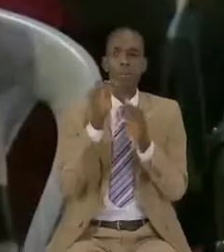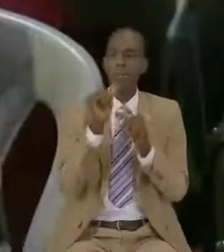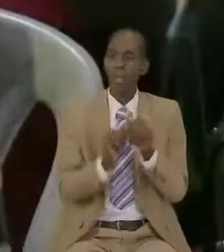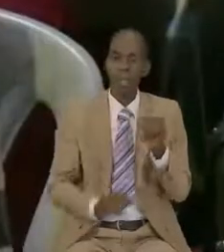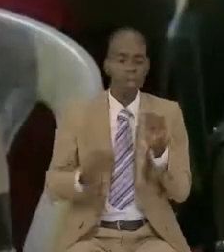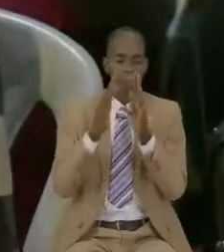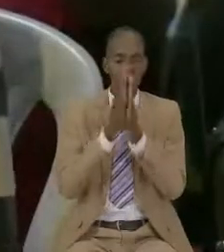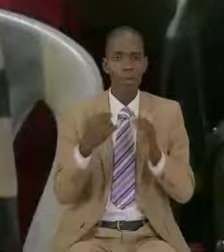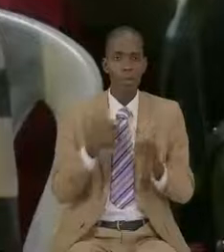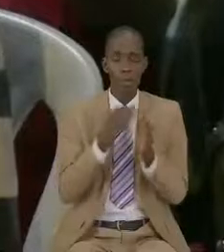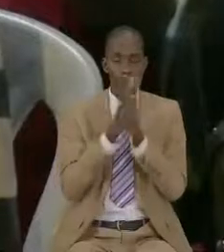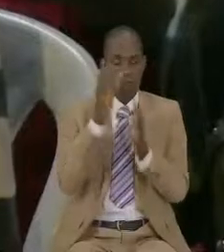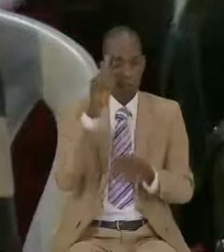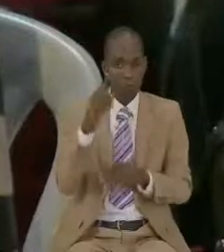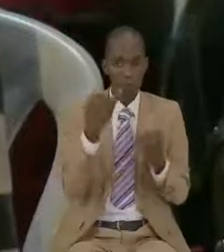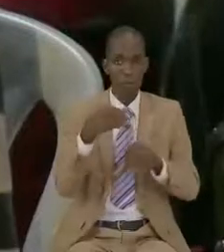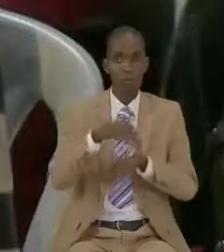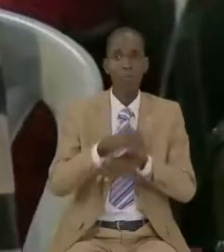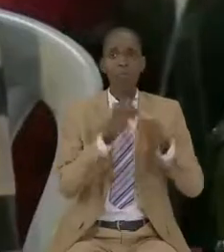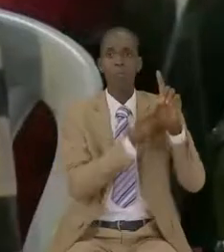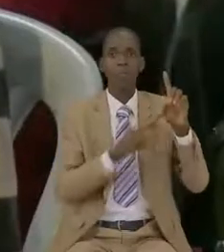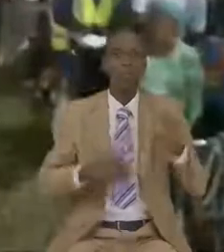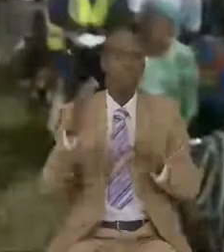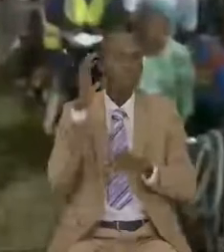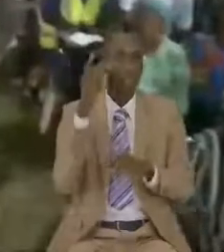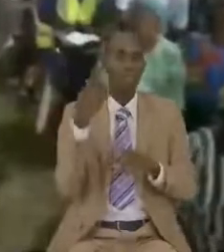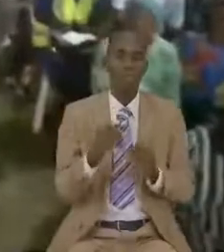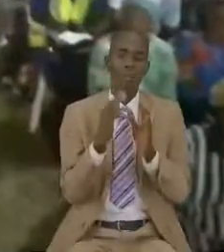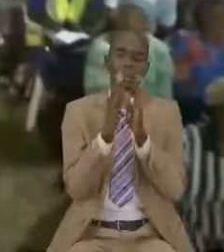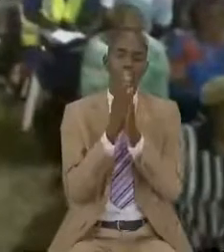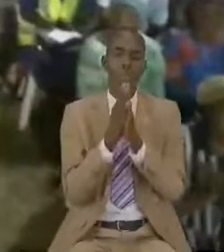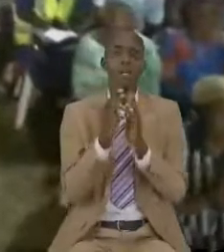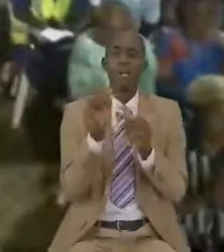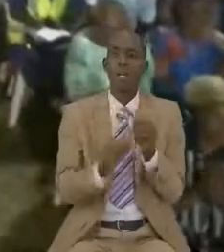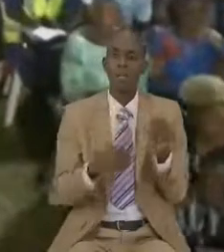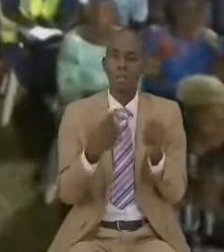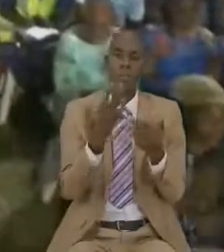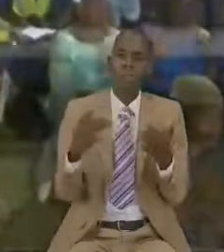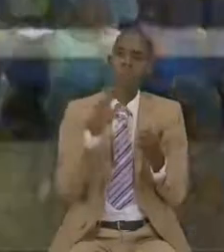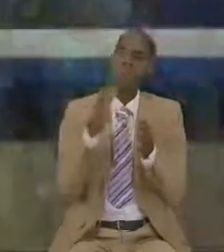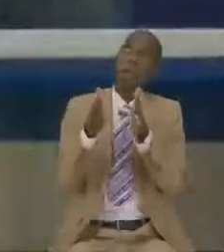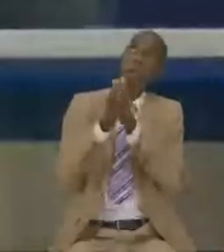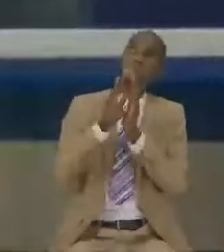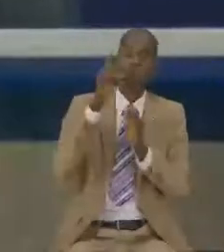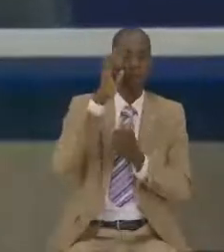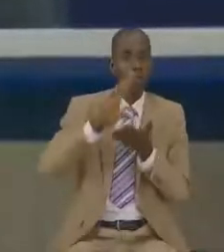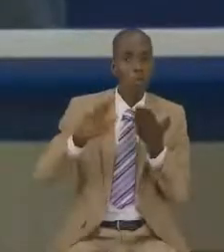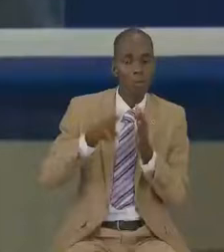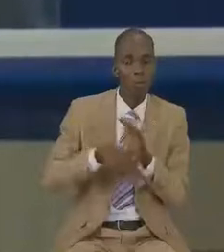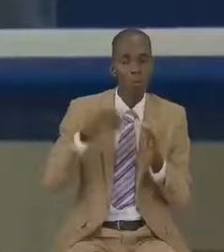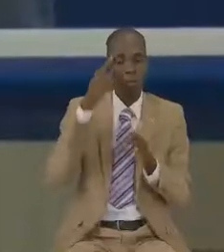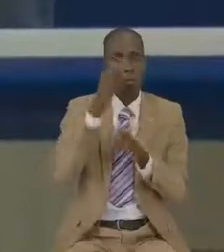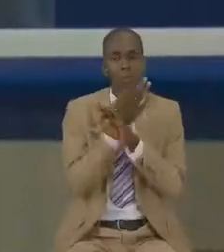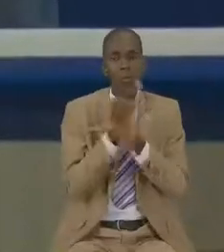toi ce soir, l'Éternel exaucera la prière. Toute requête que nous allons présenter à Dieu pour ton pardon, pour ta libération, pour